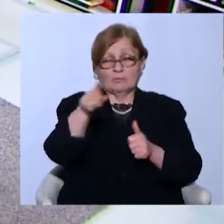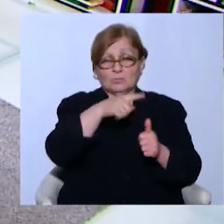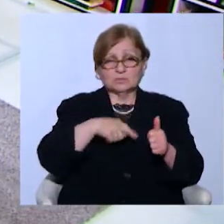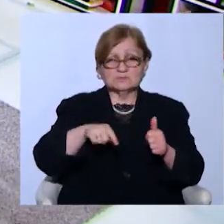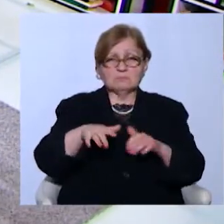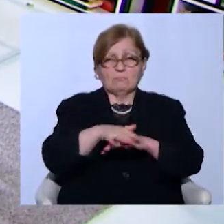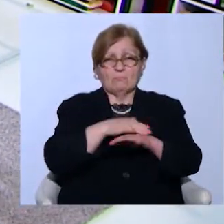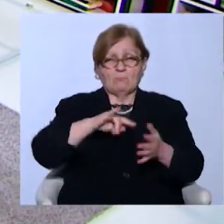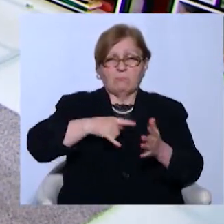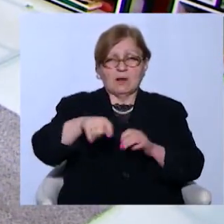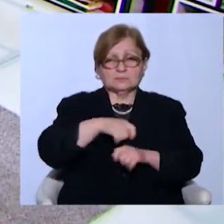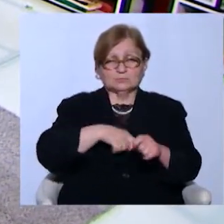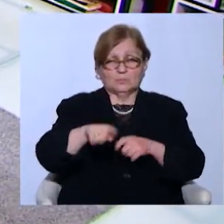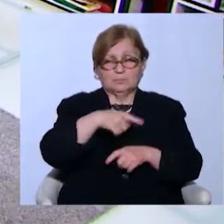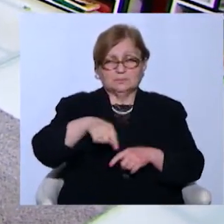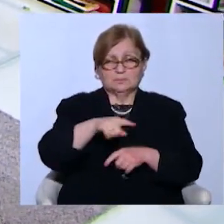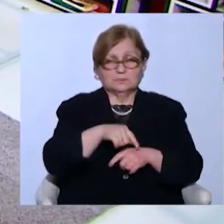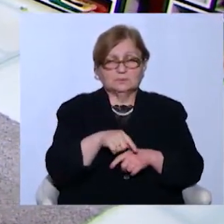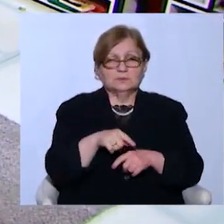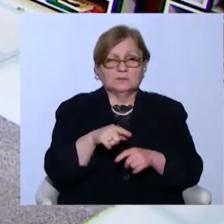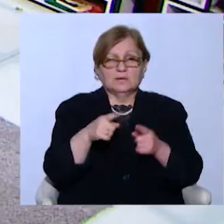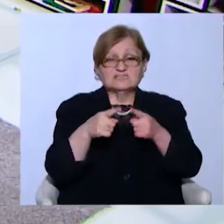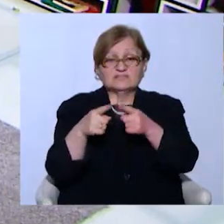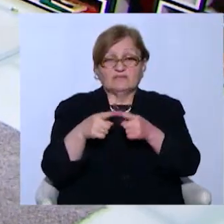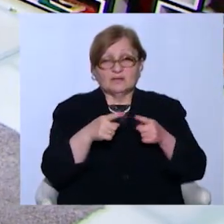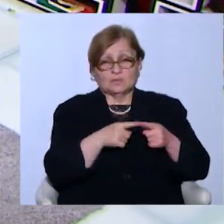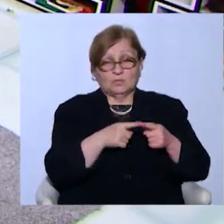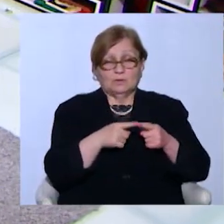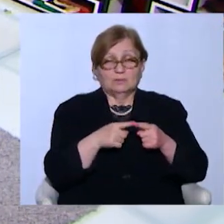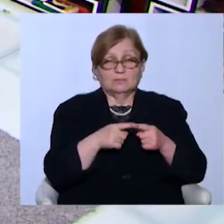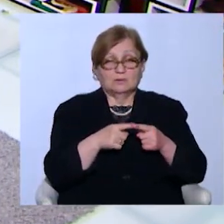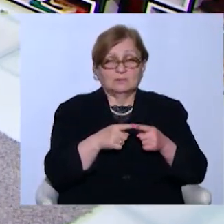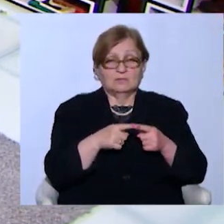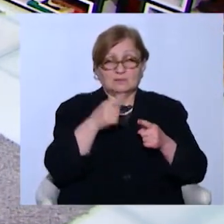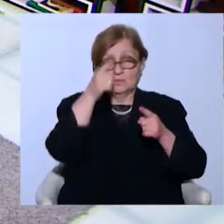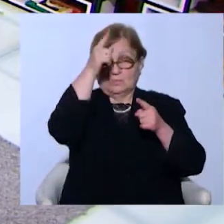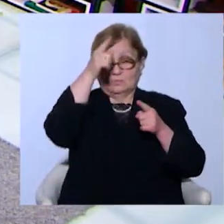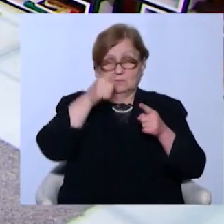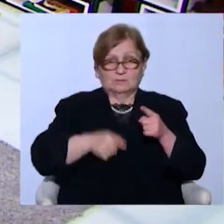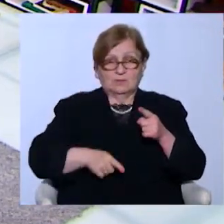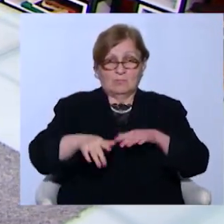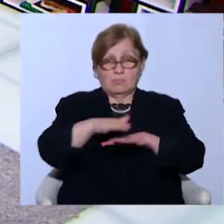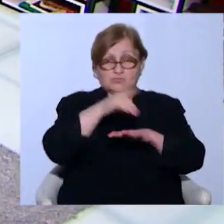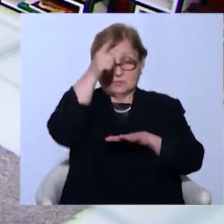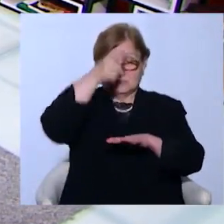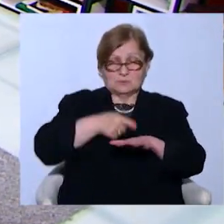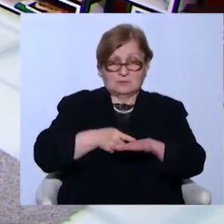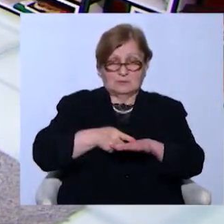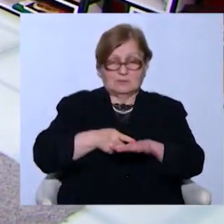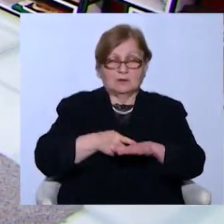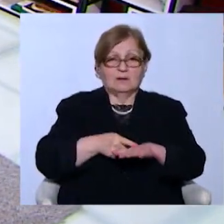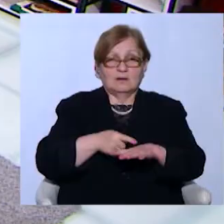შემდეგნაირად. კვეთის გეგმილი ეს არის, კვეთის წვერუები, რომ წვერუებიდან რო დაუშვათ ფუძეზე მართობები და